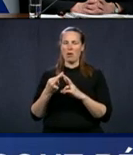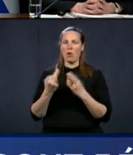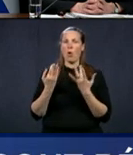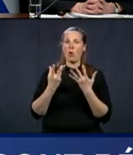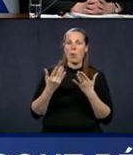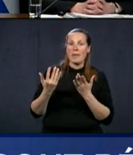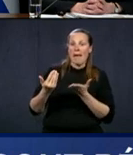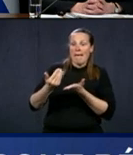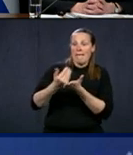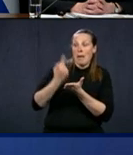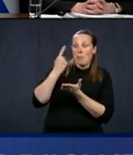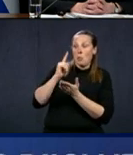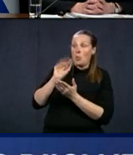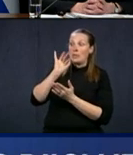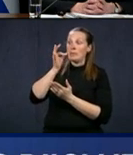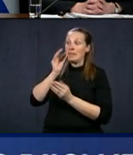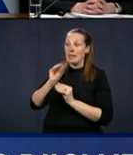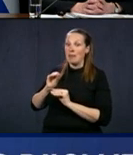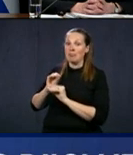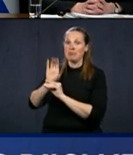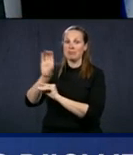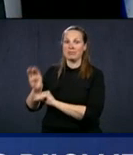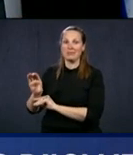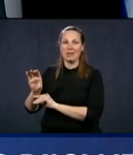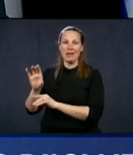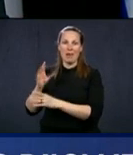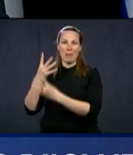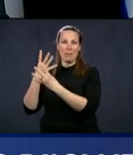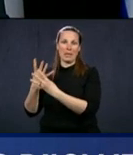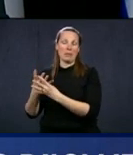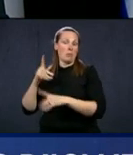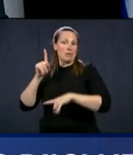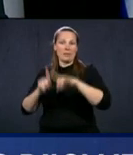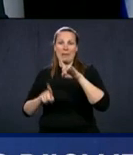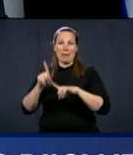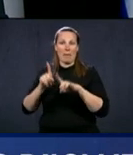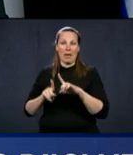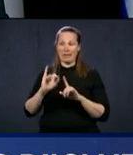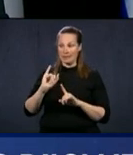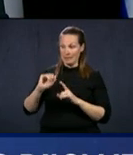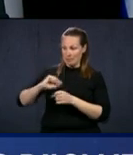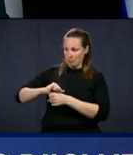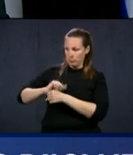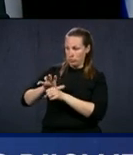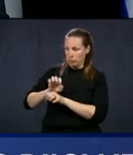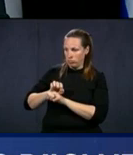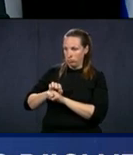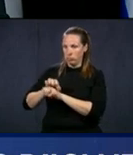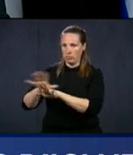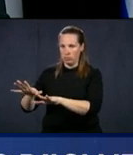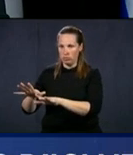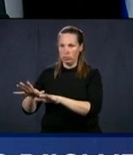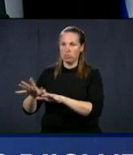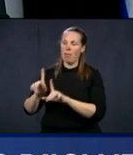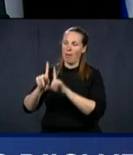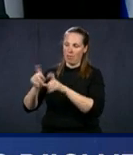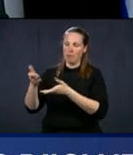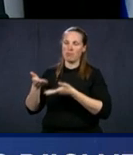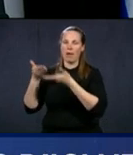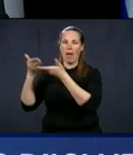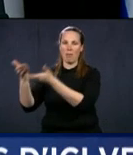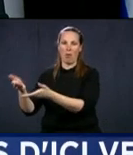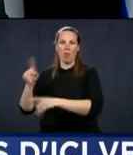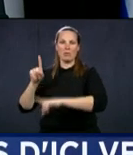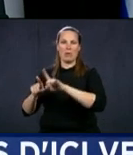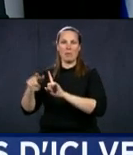si vous me permettez, ça va être pour l'investigation, comme n'importe quel milieu d'éclosion. C'est-à-dire que les gens qui ont été testés, qui ont des symptômes dans la